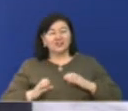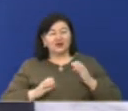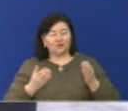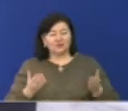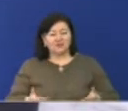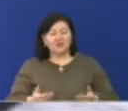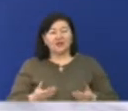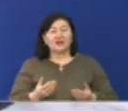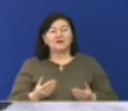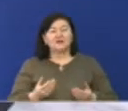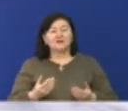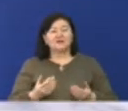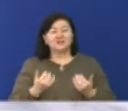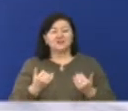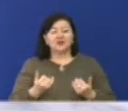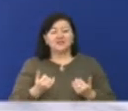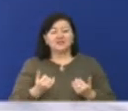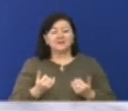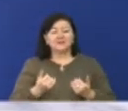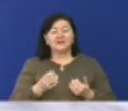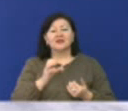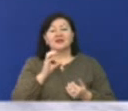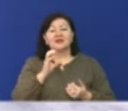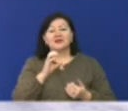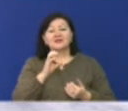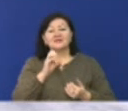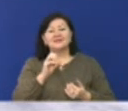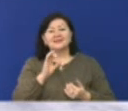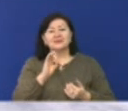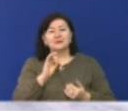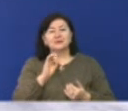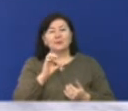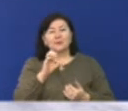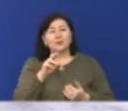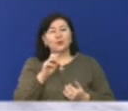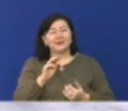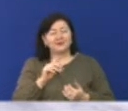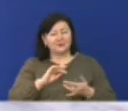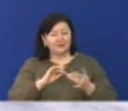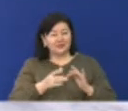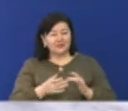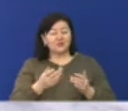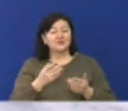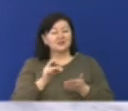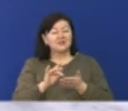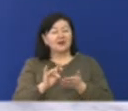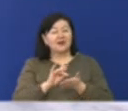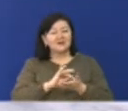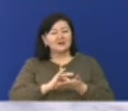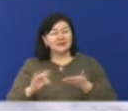чрезвычайным ситуациям развернули систему спутникового оповещения, которая будет поддерживать оперативную связь между